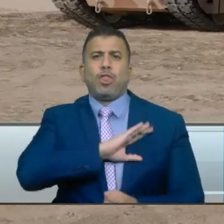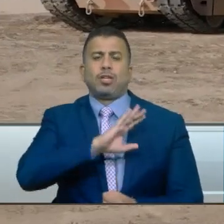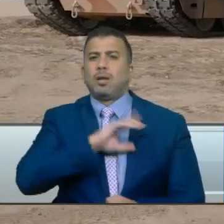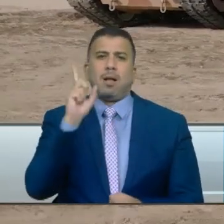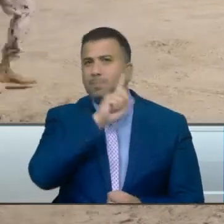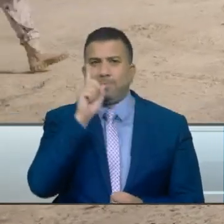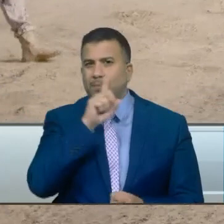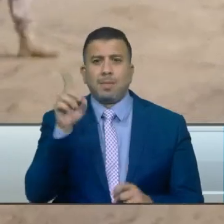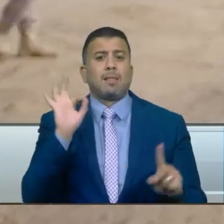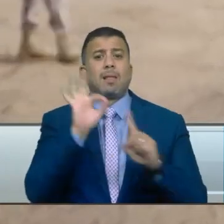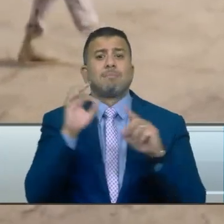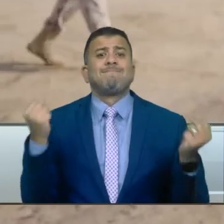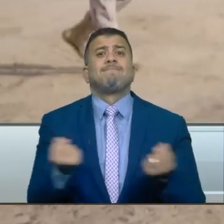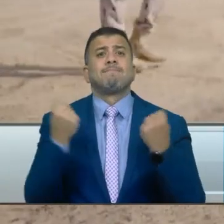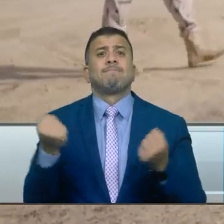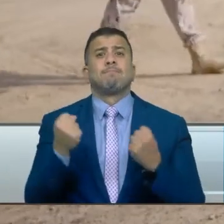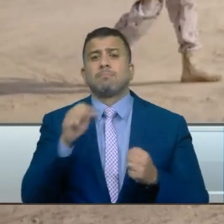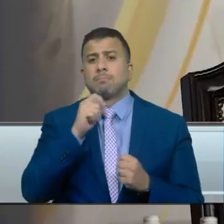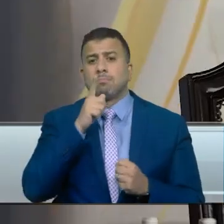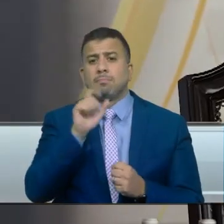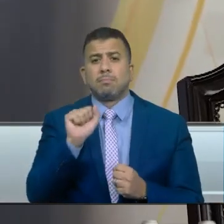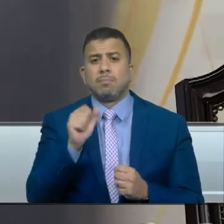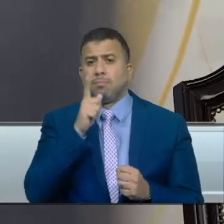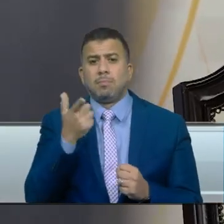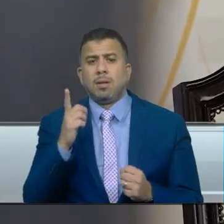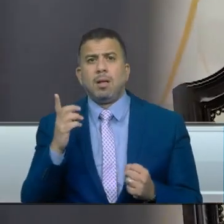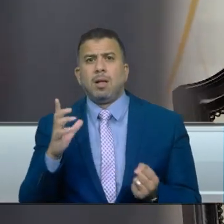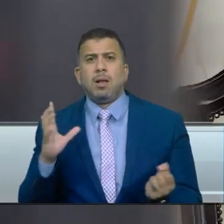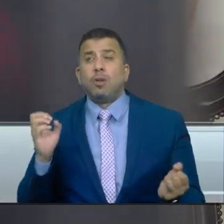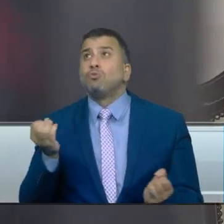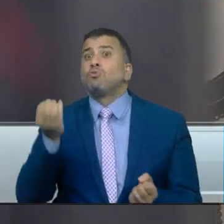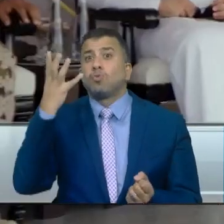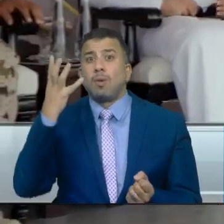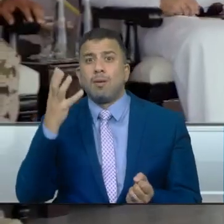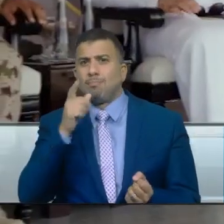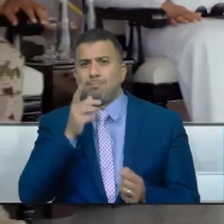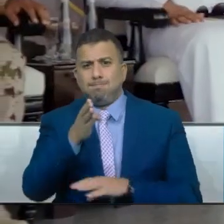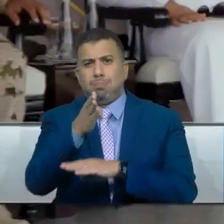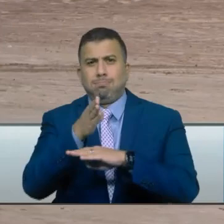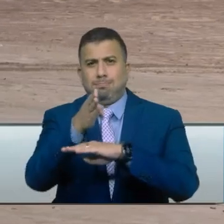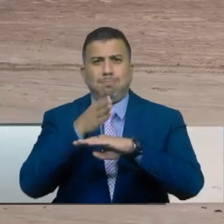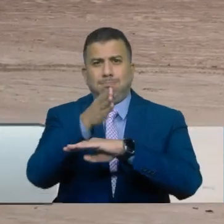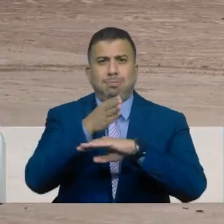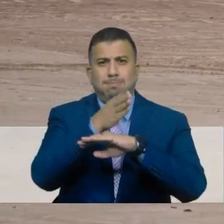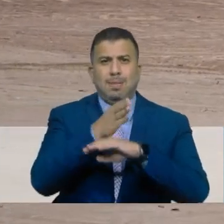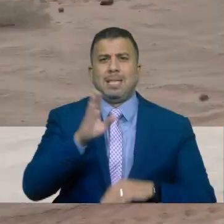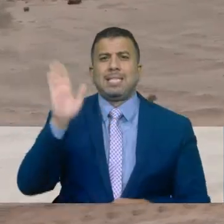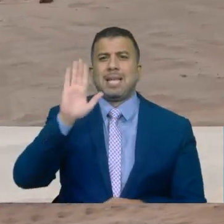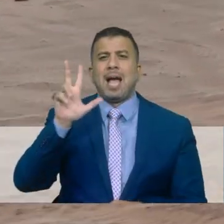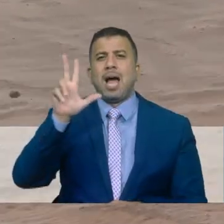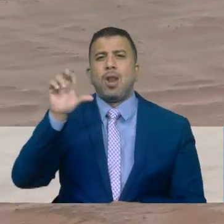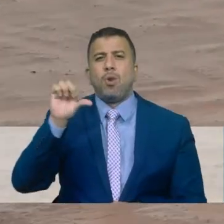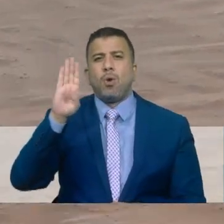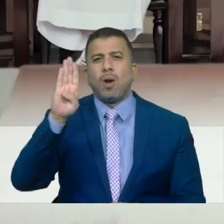ابو ظبي ويهدف التمرين الذي اشتمل على هجوم النهاري الاثريه دبابات زايد اللوكليرك